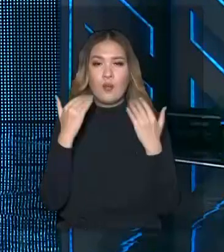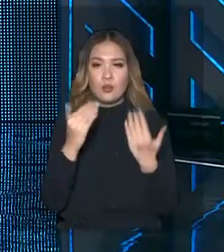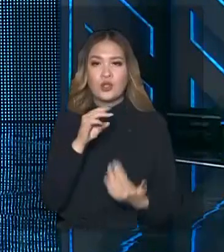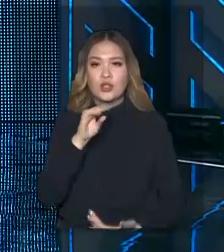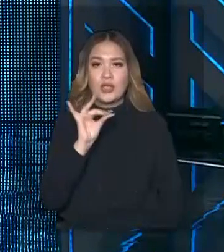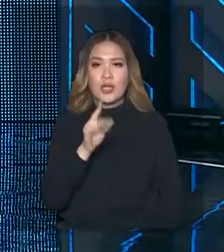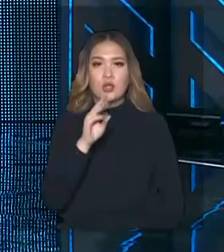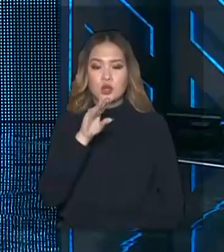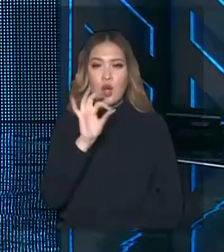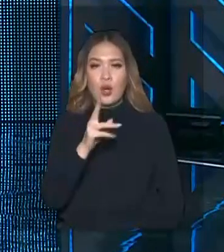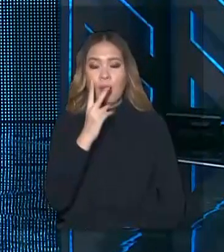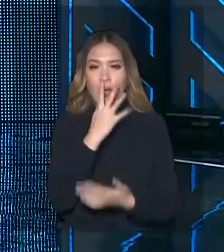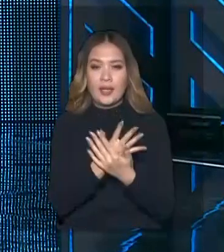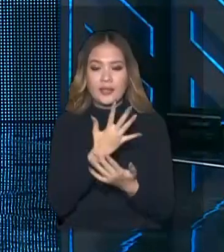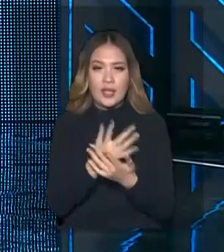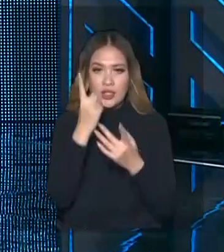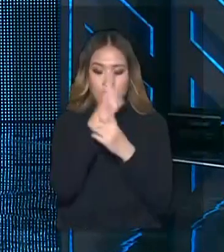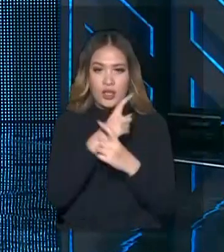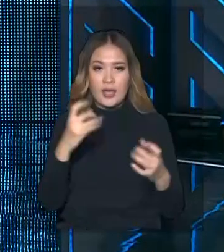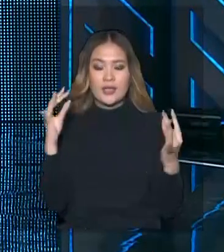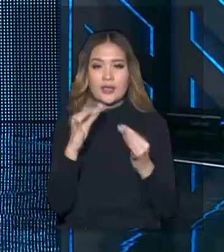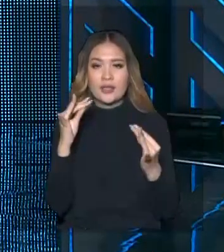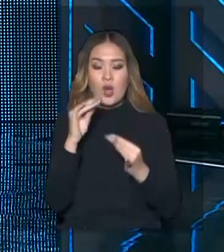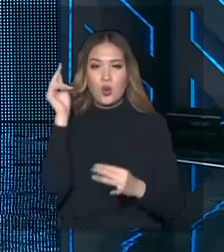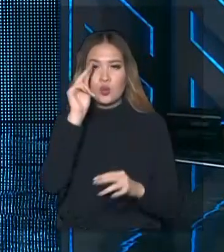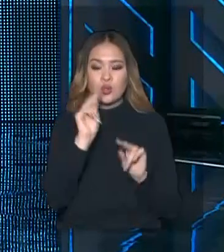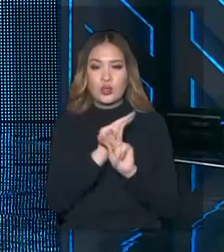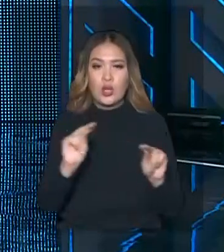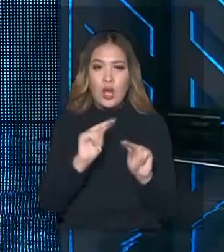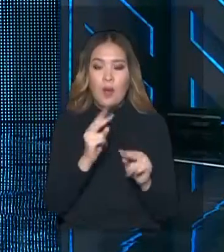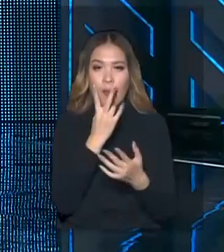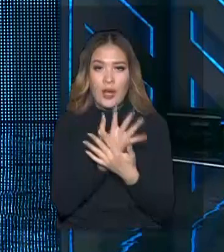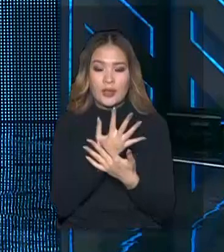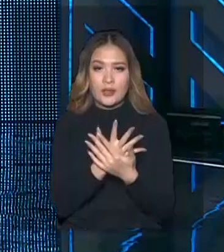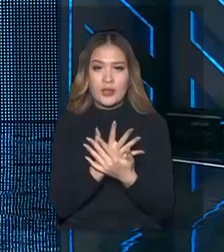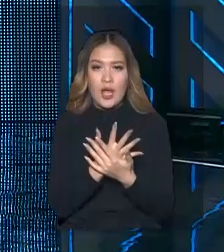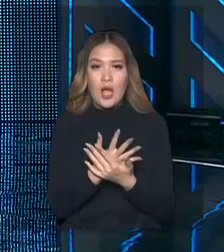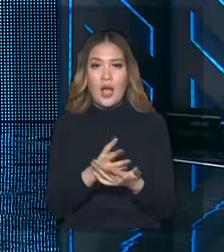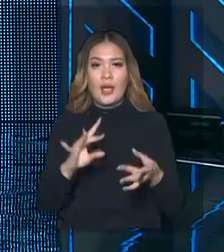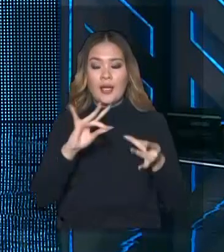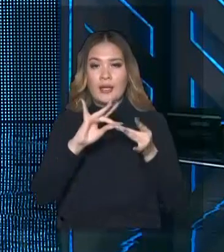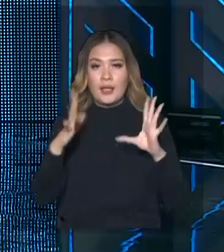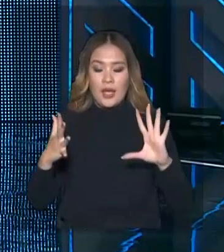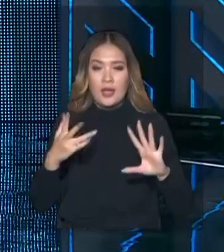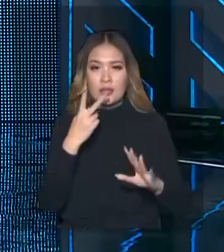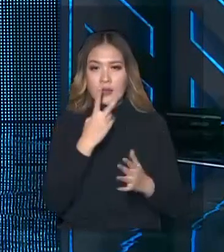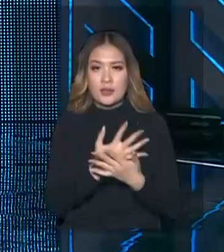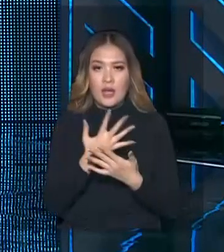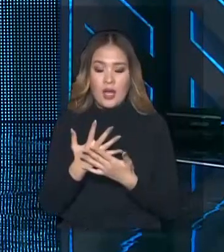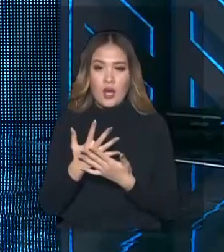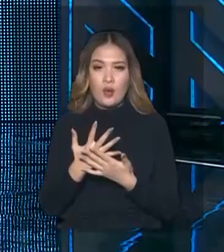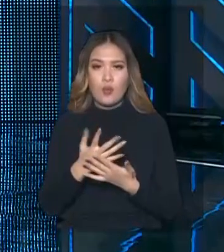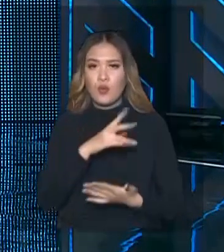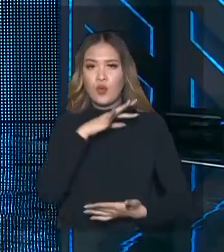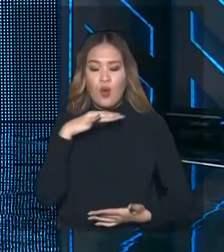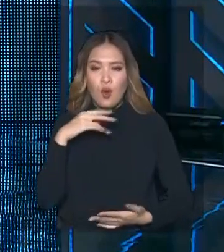оның TikTok әлеуметтік желісіне жариялаған қызықты сабақтары мен сергіту сәттері ғаламтор пайдаланушылар арасында көп қаралым